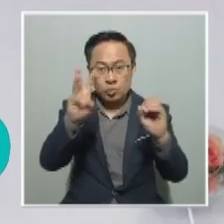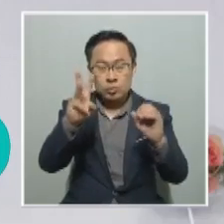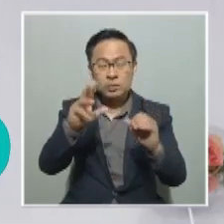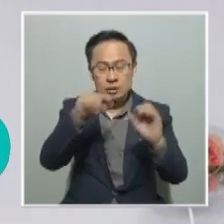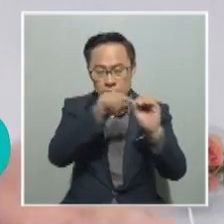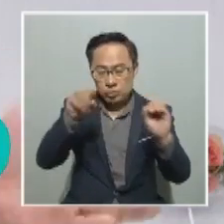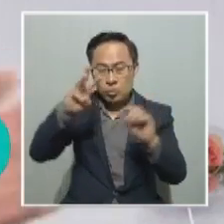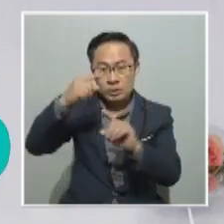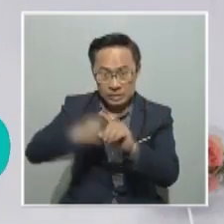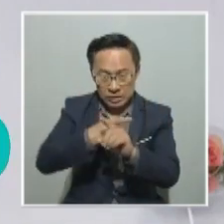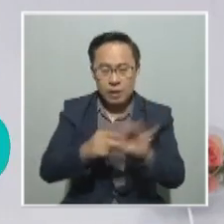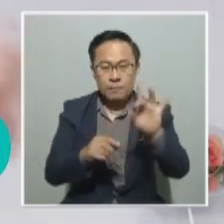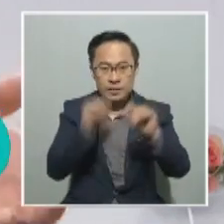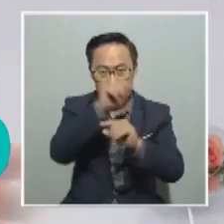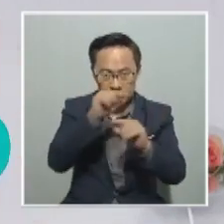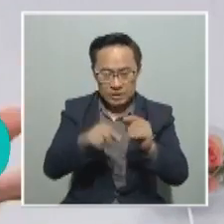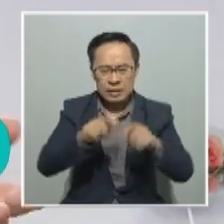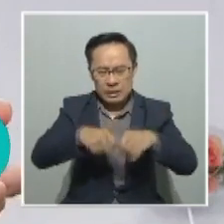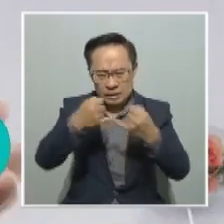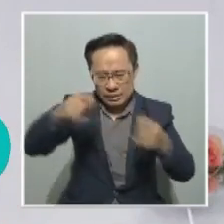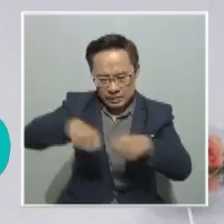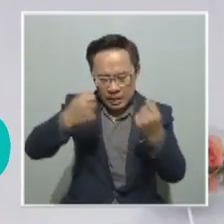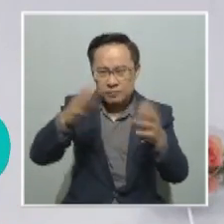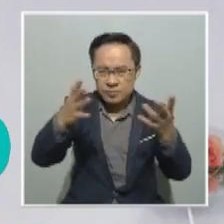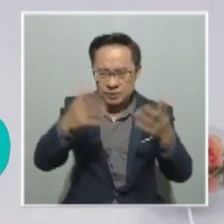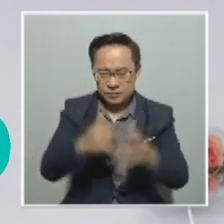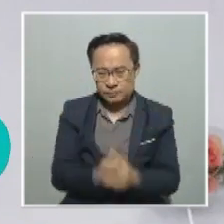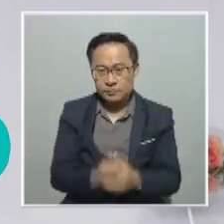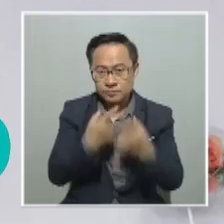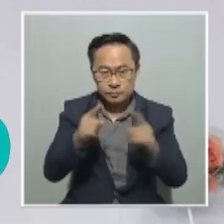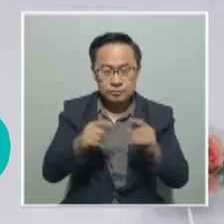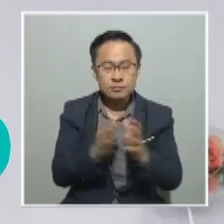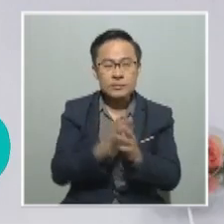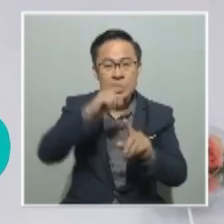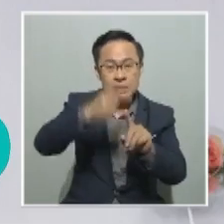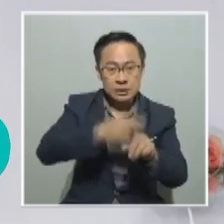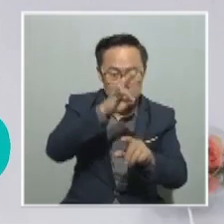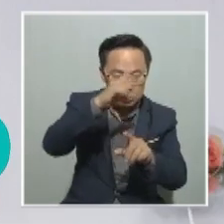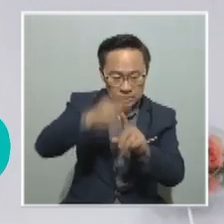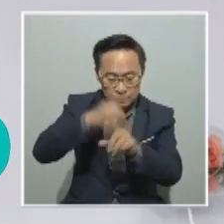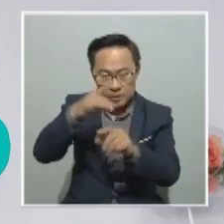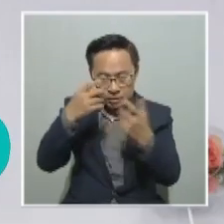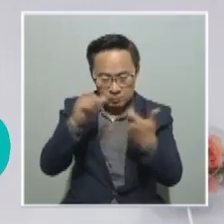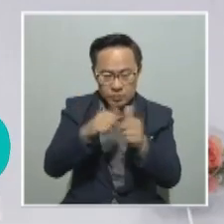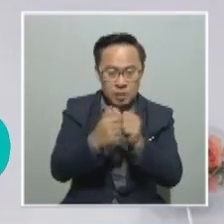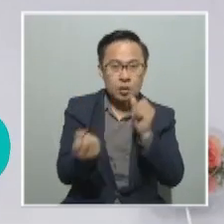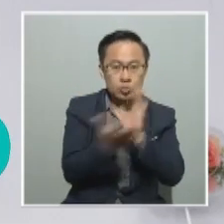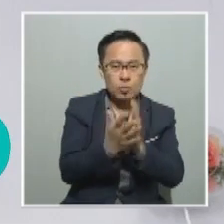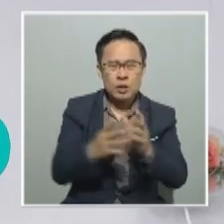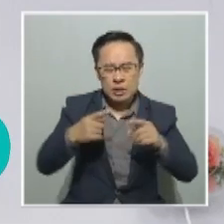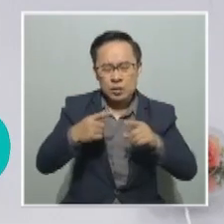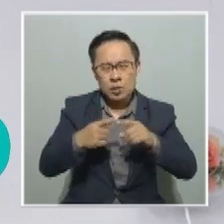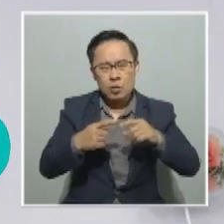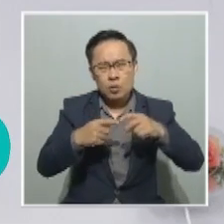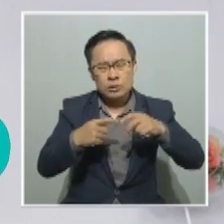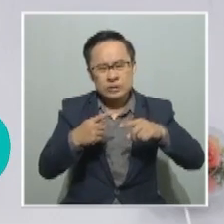าส่วนใหญ่ 80% เนี่ยพอไม่ขาดมันหายเองอยู่แล้วถ้าหลัง6เดือนไปแล้วอ่ะอาการปวดหายละนะครับแล้วก็เหลือแต่ติดอย่างเดียว